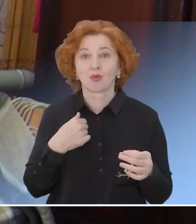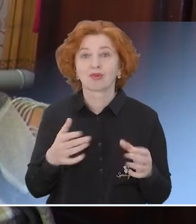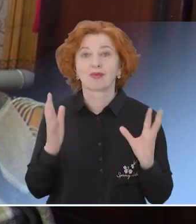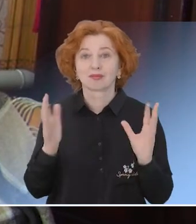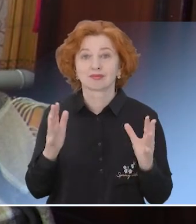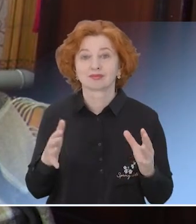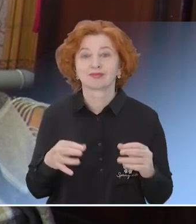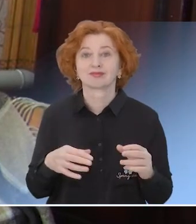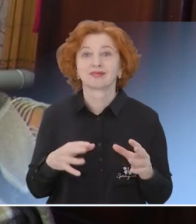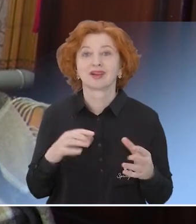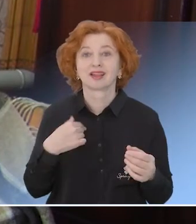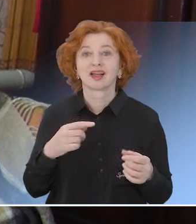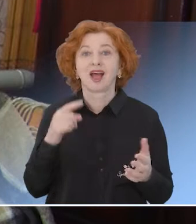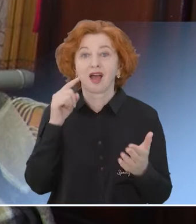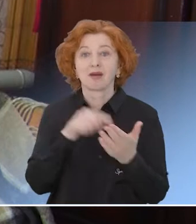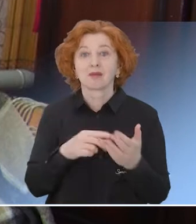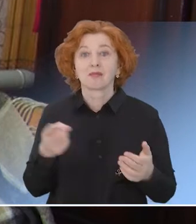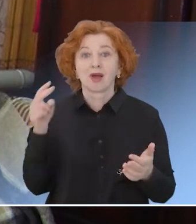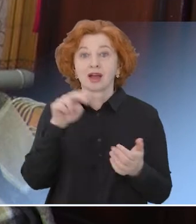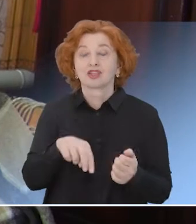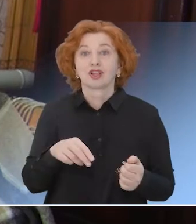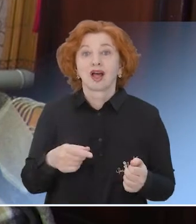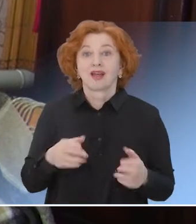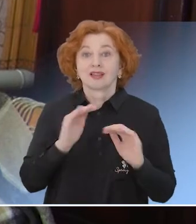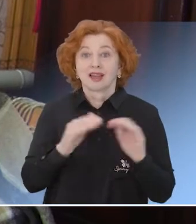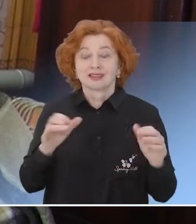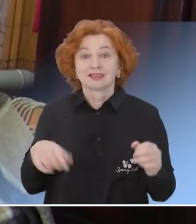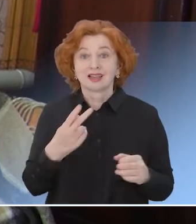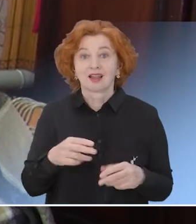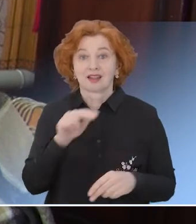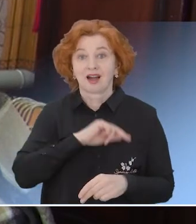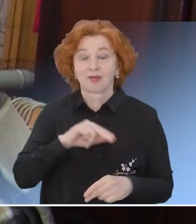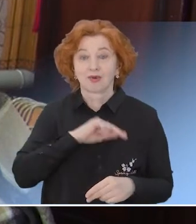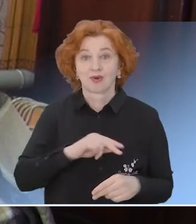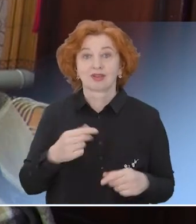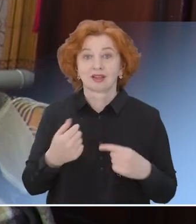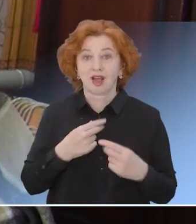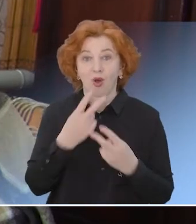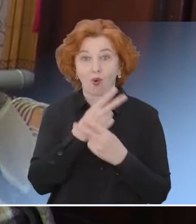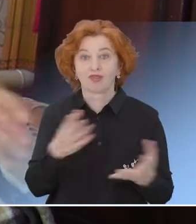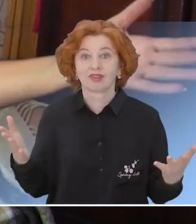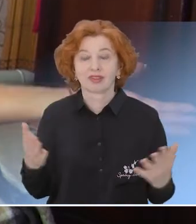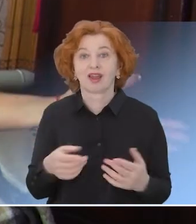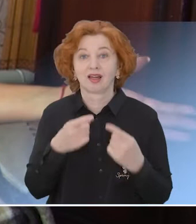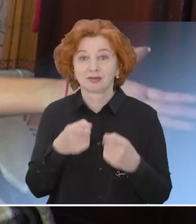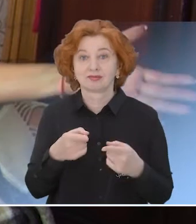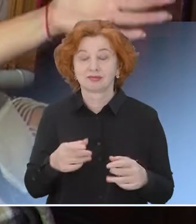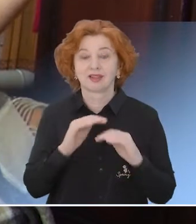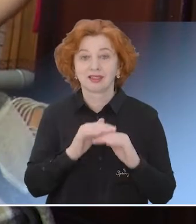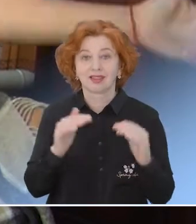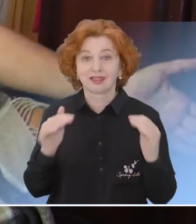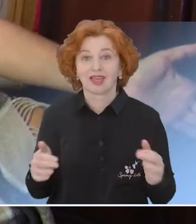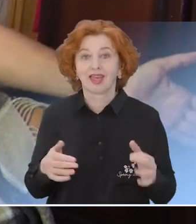меня детский садик. Я когда пришла в детский садик работать, и я увидела